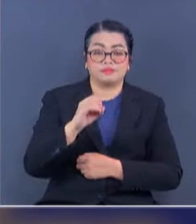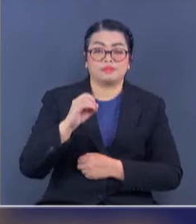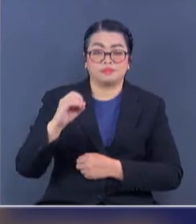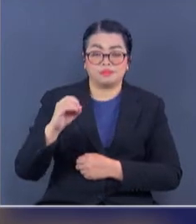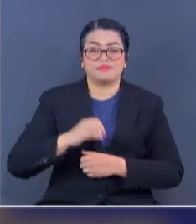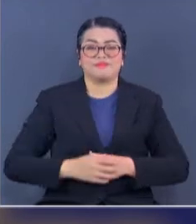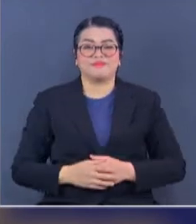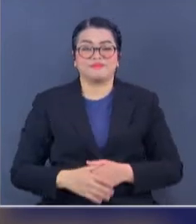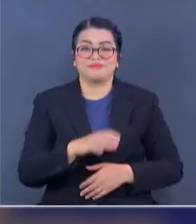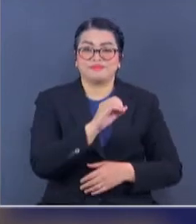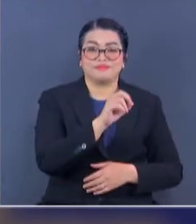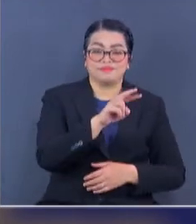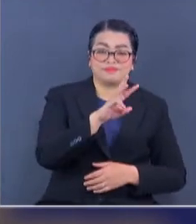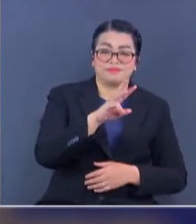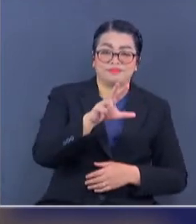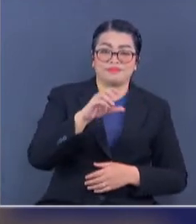026300700ครับ